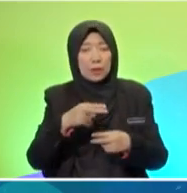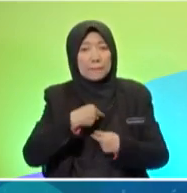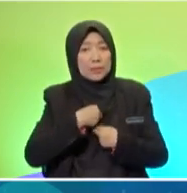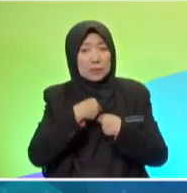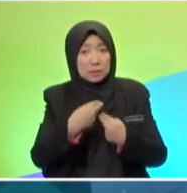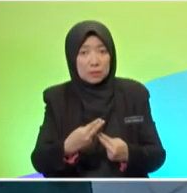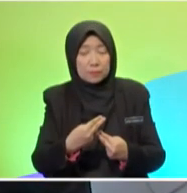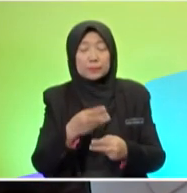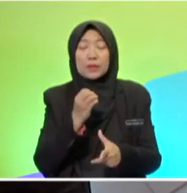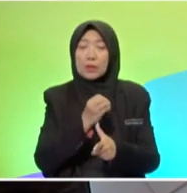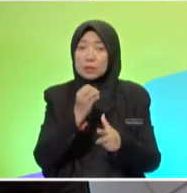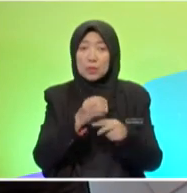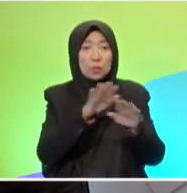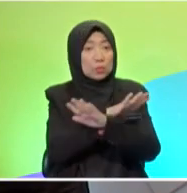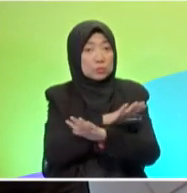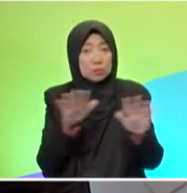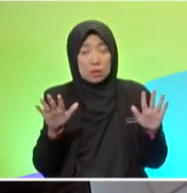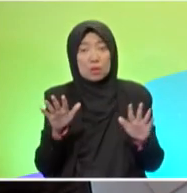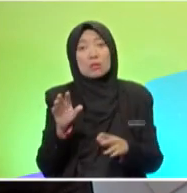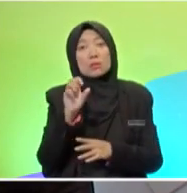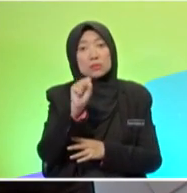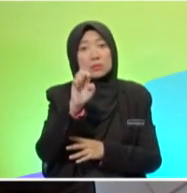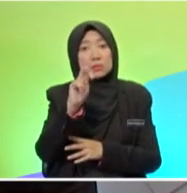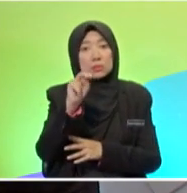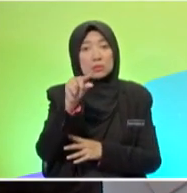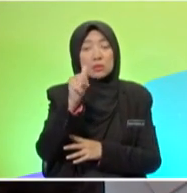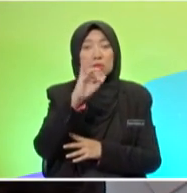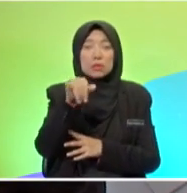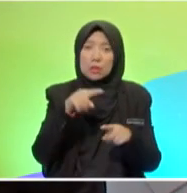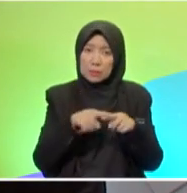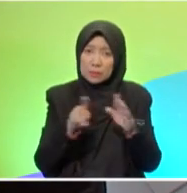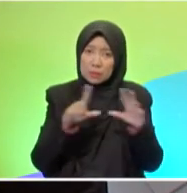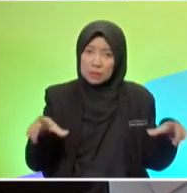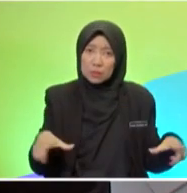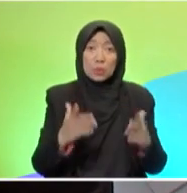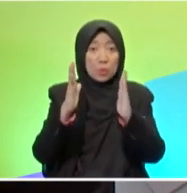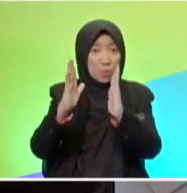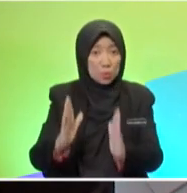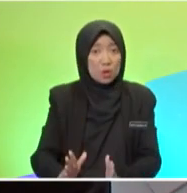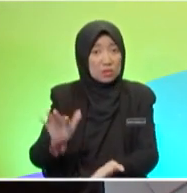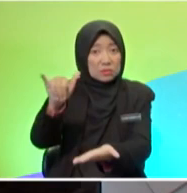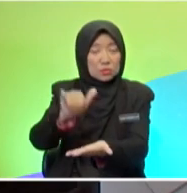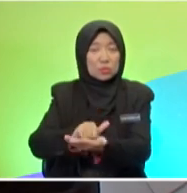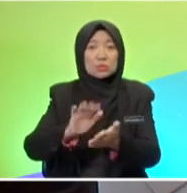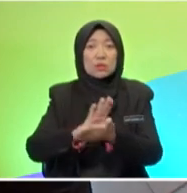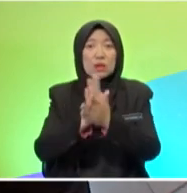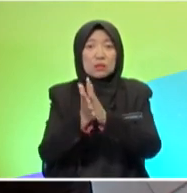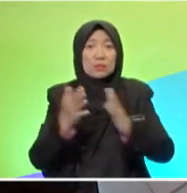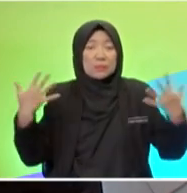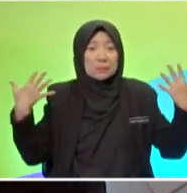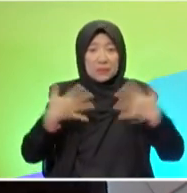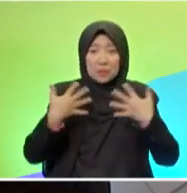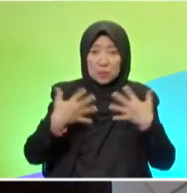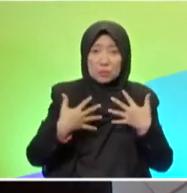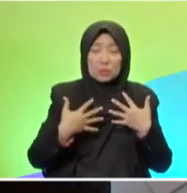ataupun dia tak sengaja tetapi kelakuan itu boleh menyebabkan orang yang menjadi mangsa dan menjadi takut boleh